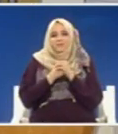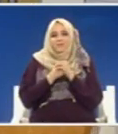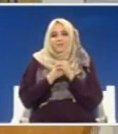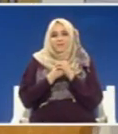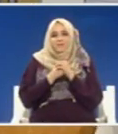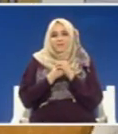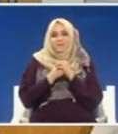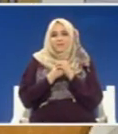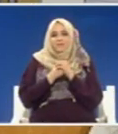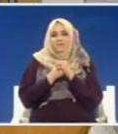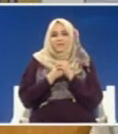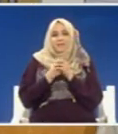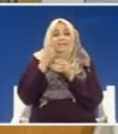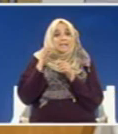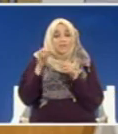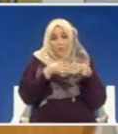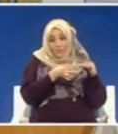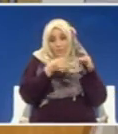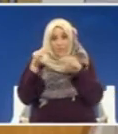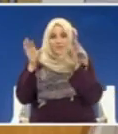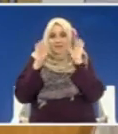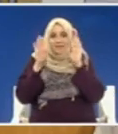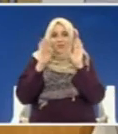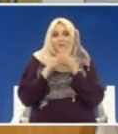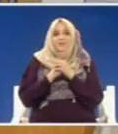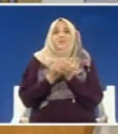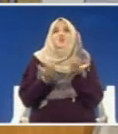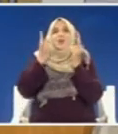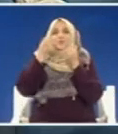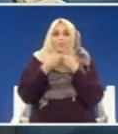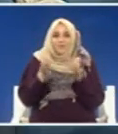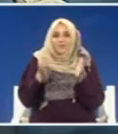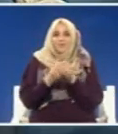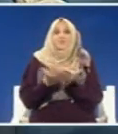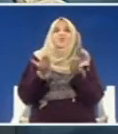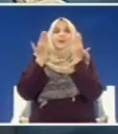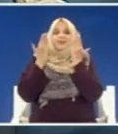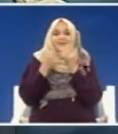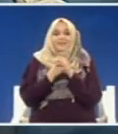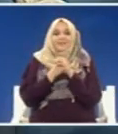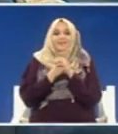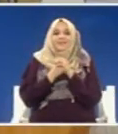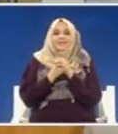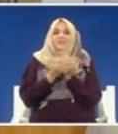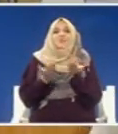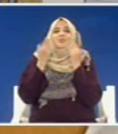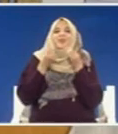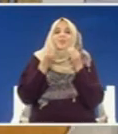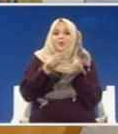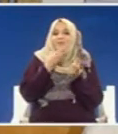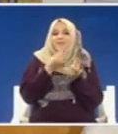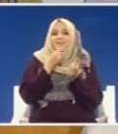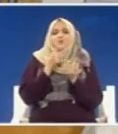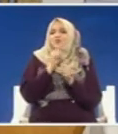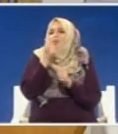الله. إن شاء الله يا رب. راهي إذا حافظت على الصلوات نتاعك، ربي يفتح عليك ويفرج عليك ويسر عليك الحياة من حيث لا